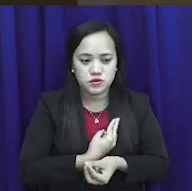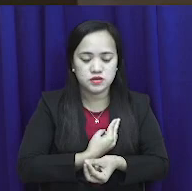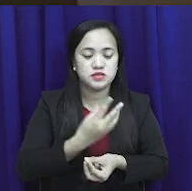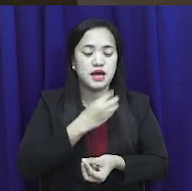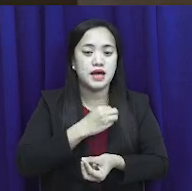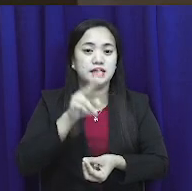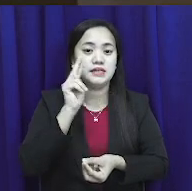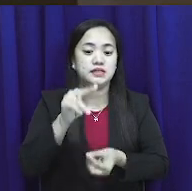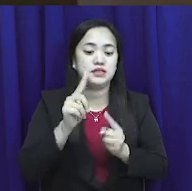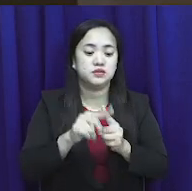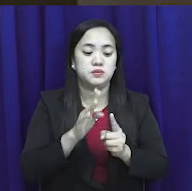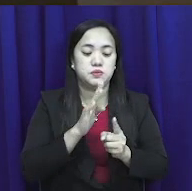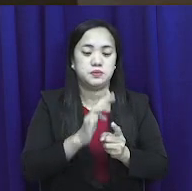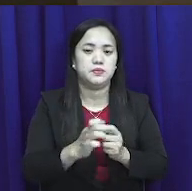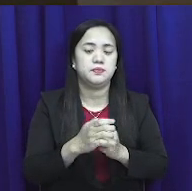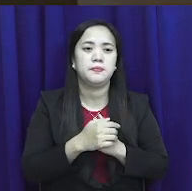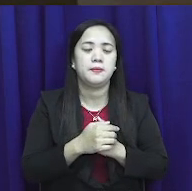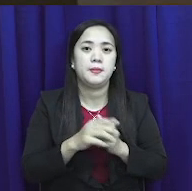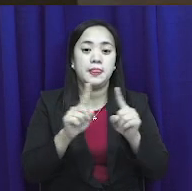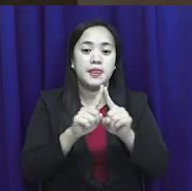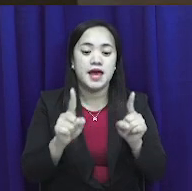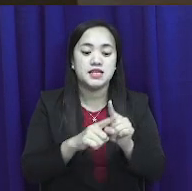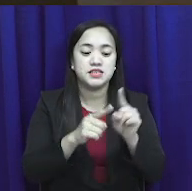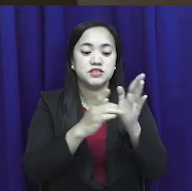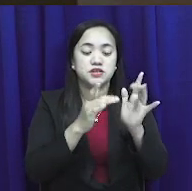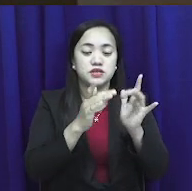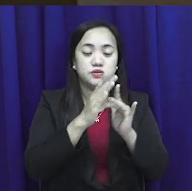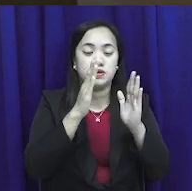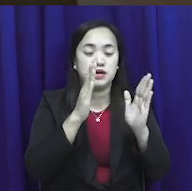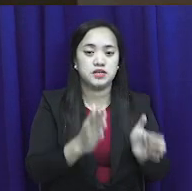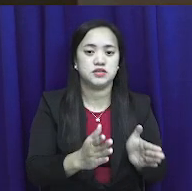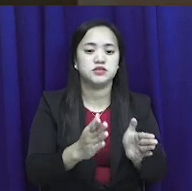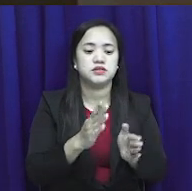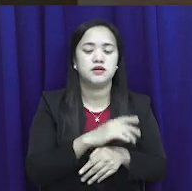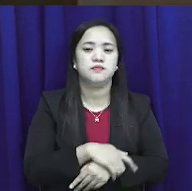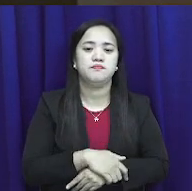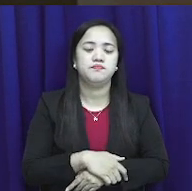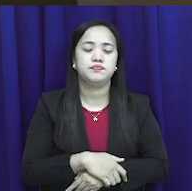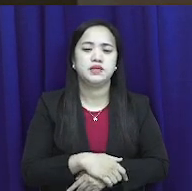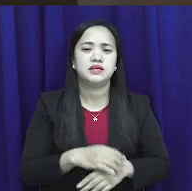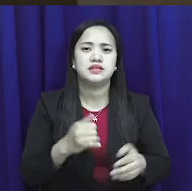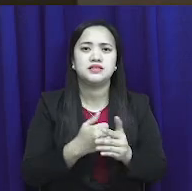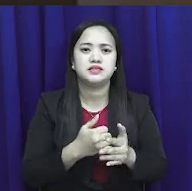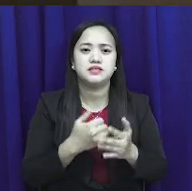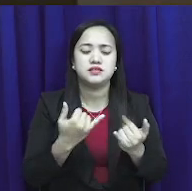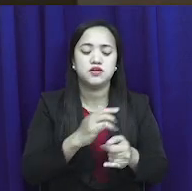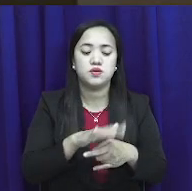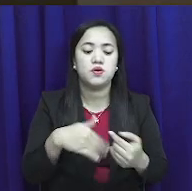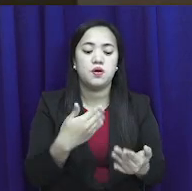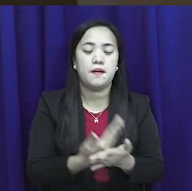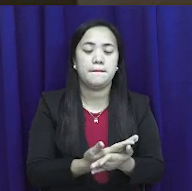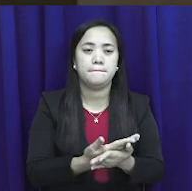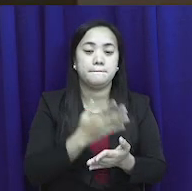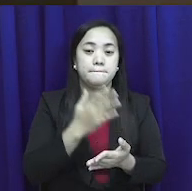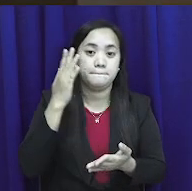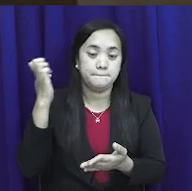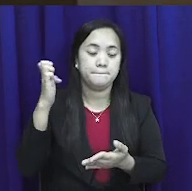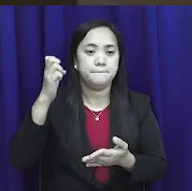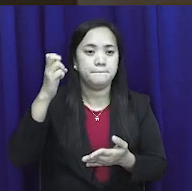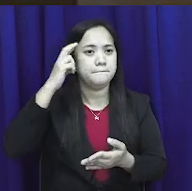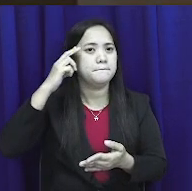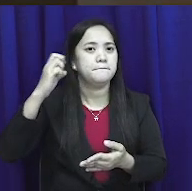kristiyanong ina at kristiyanong asawa It's because of the reason na your praise should be